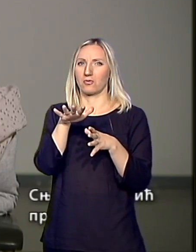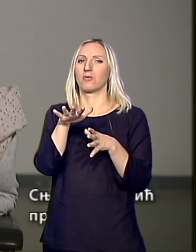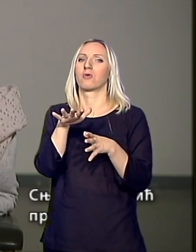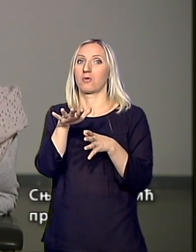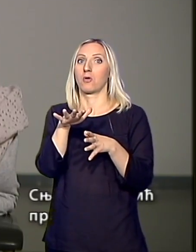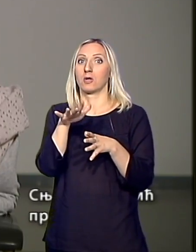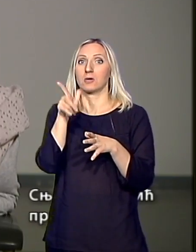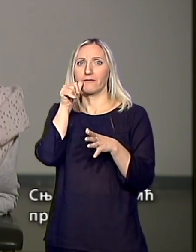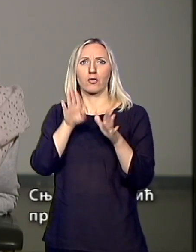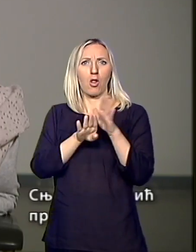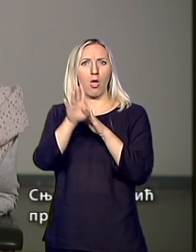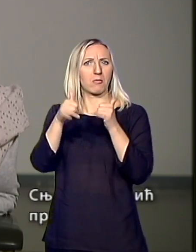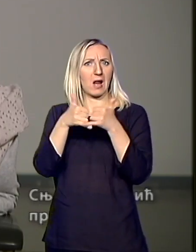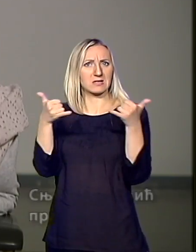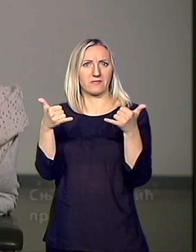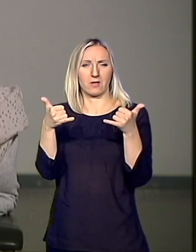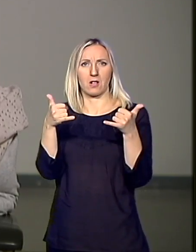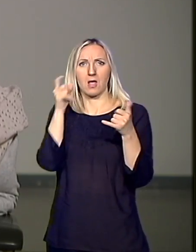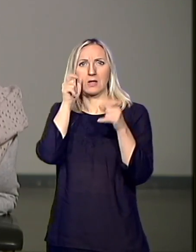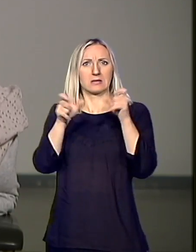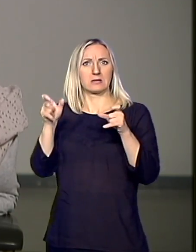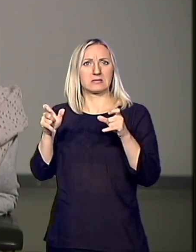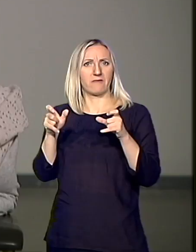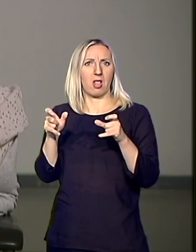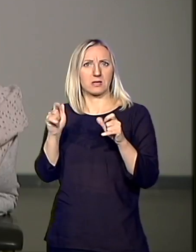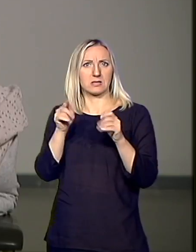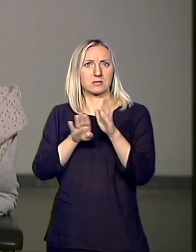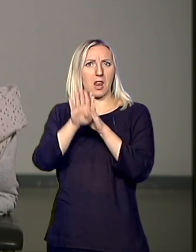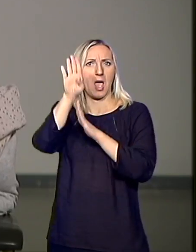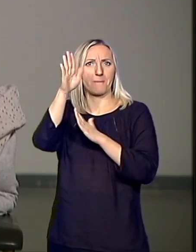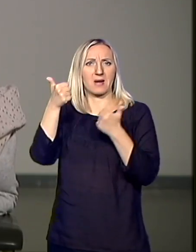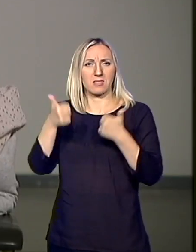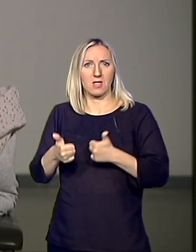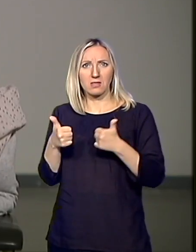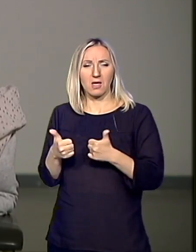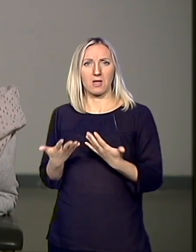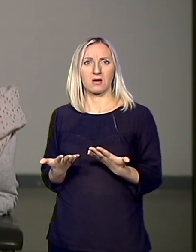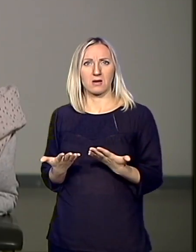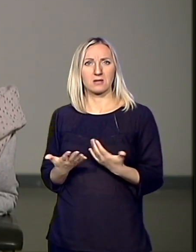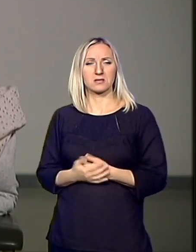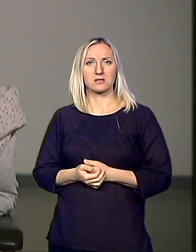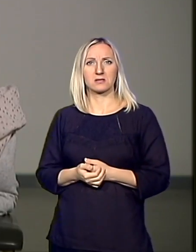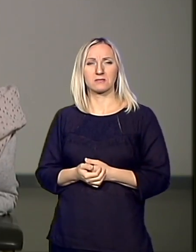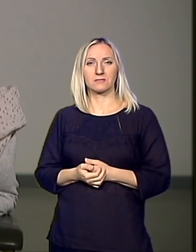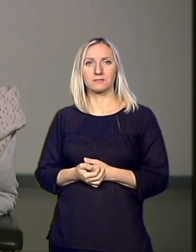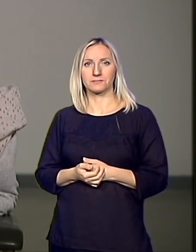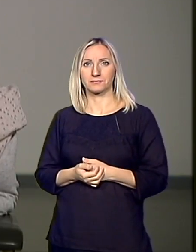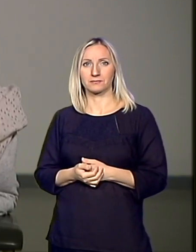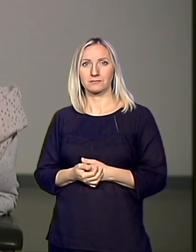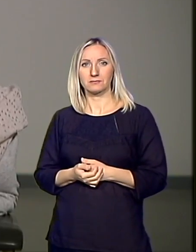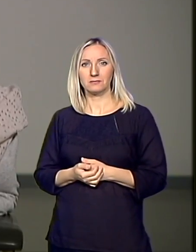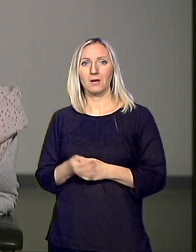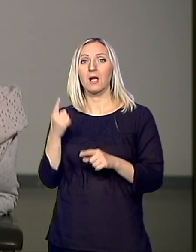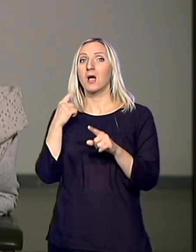otišlo mnogo više, odnosno generalno civilizacija jednom naprednijem stadijumu i da, kada su negde, zbog